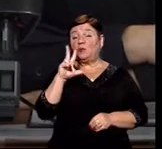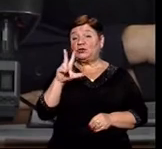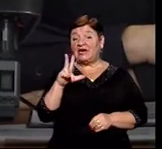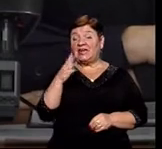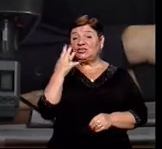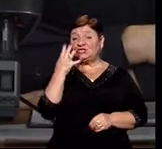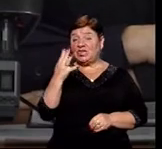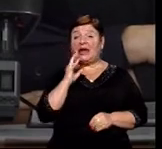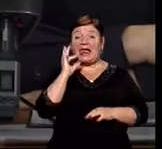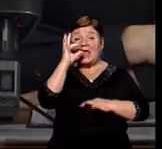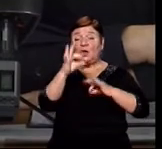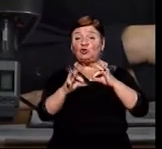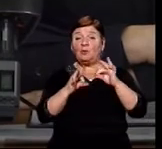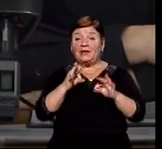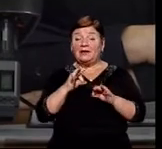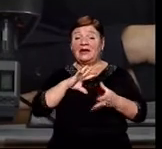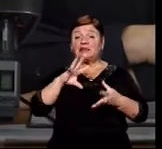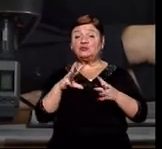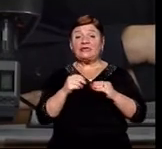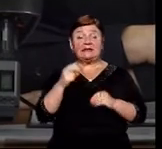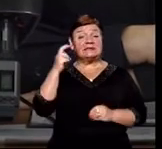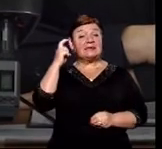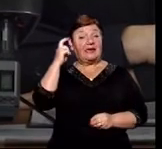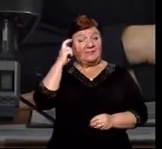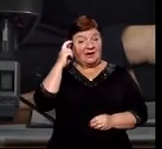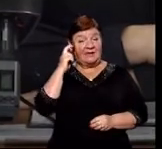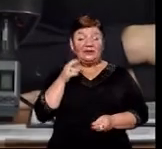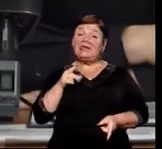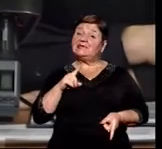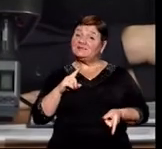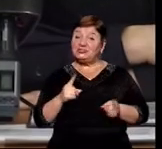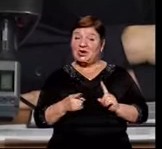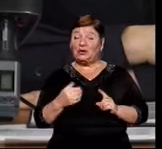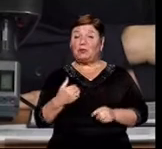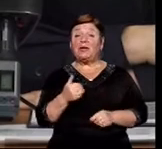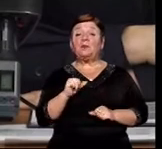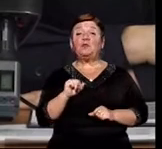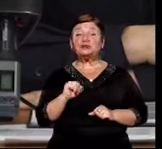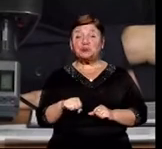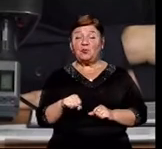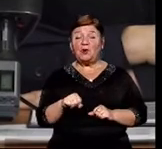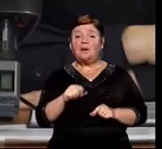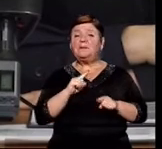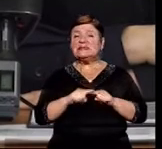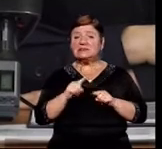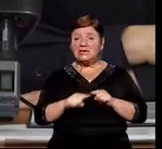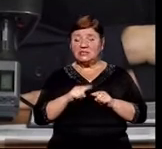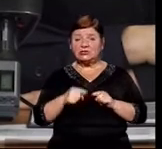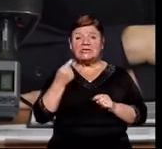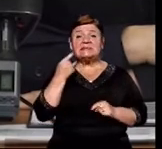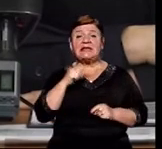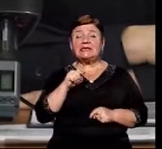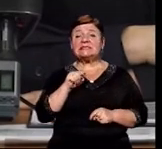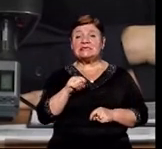доби результату із Києва. І, звичайно, ми можемо швидше знати за